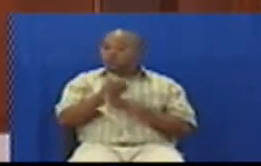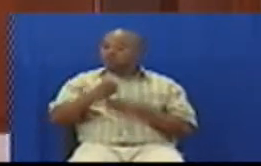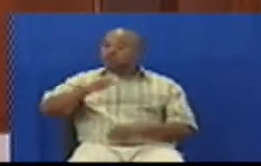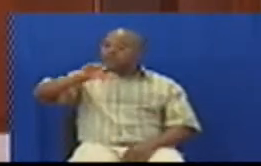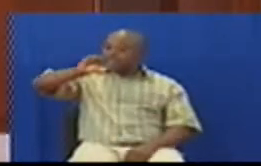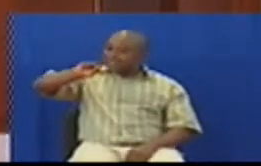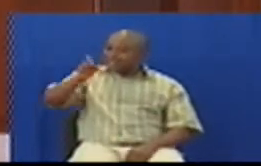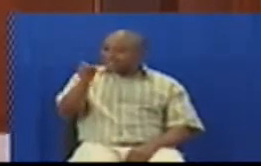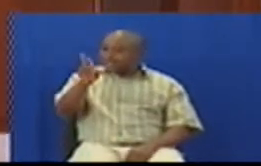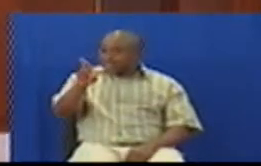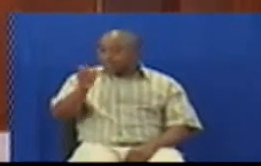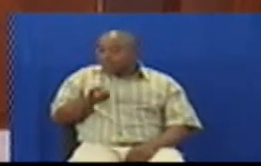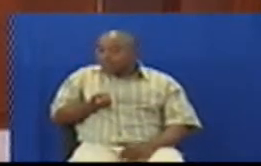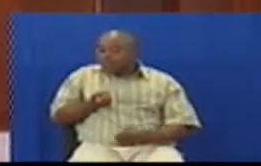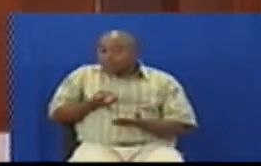leli ya kati hiyo.